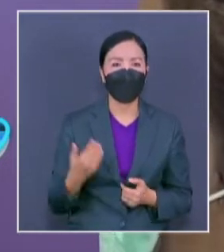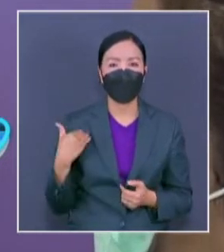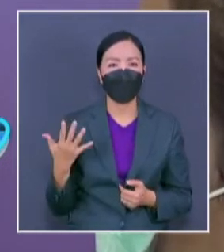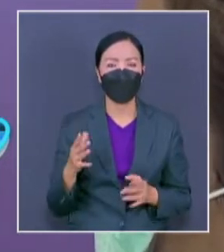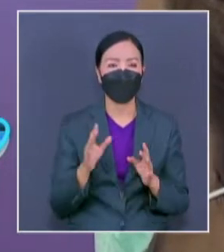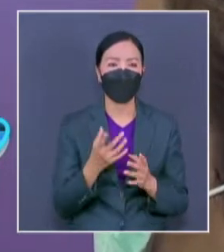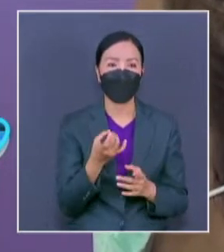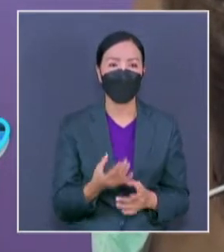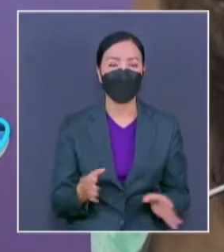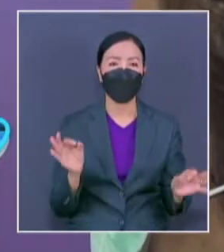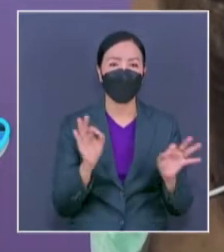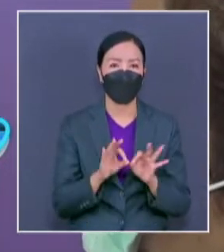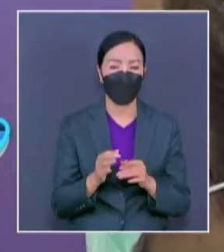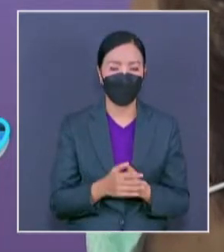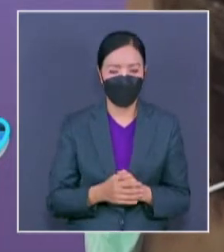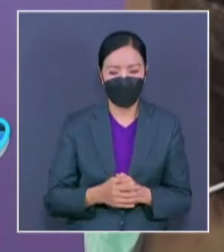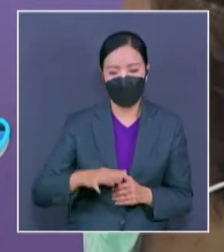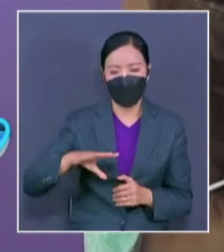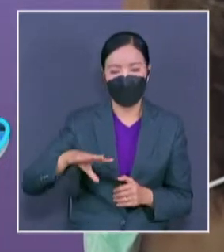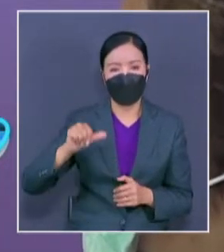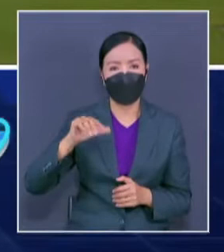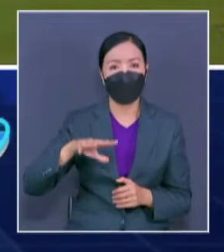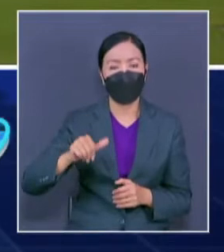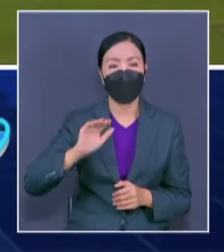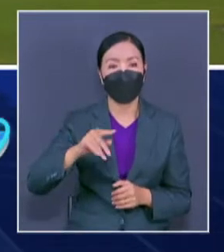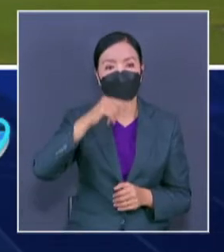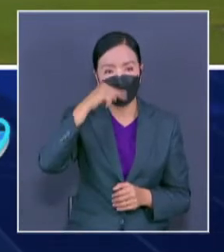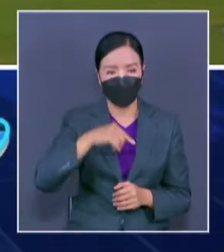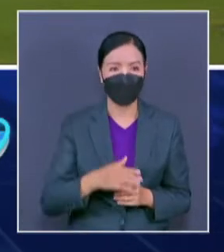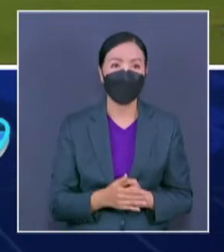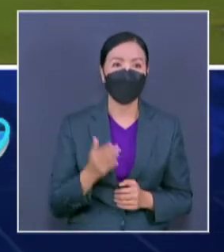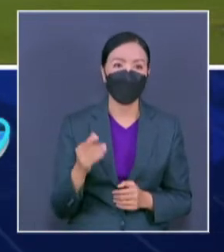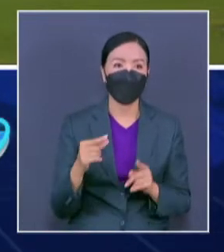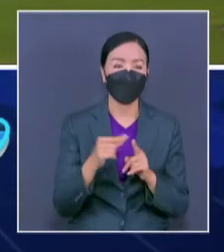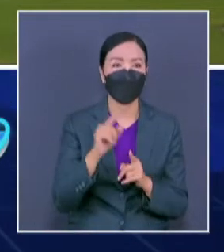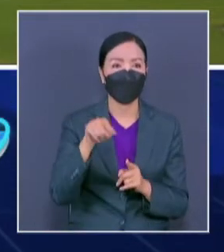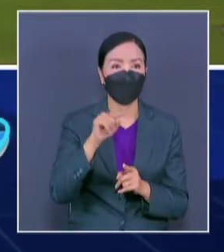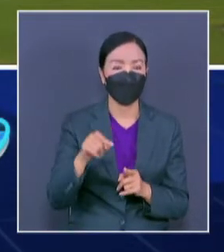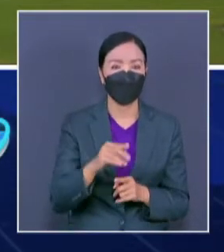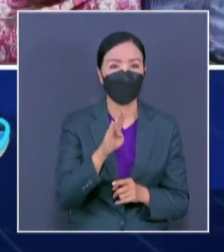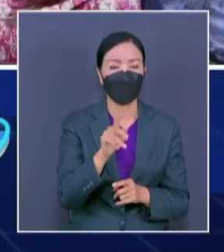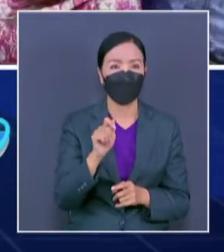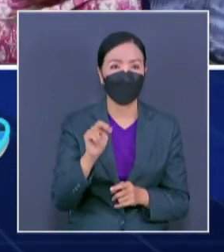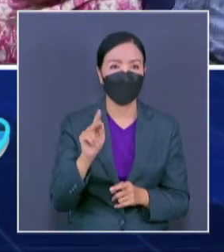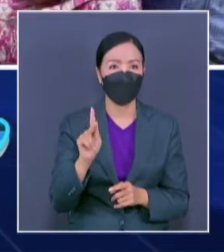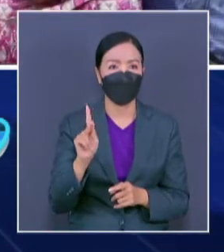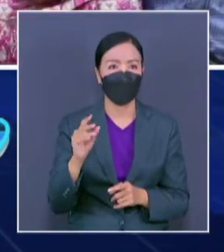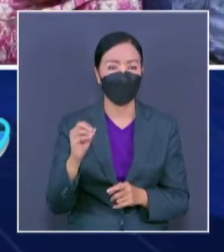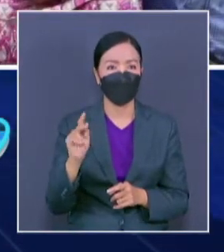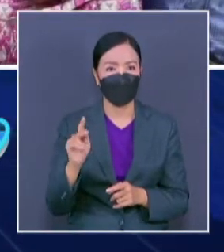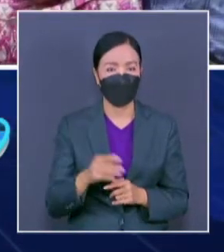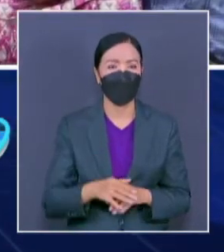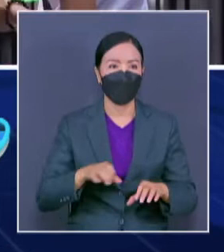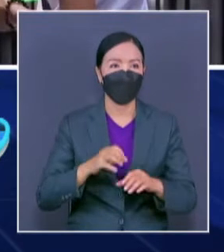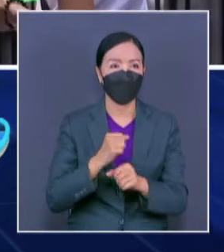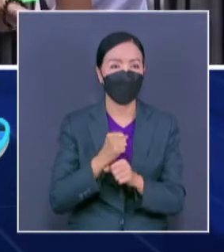ญทีนี้ชื่อเมืองหลวงของไทยครับคำว่าแบงคอกเนี่ยนะครับได้นำไปใช้ในการจัดงานภาพยนตร์ง